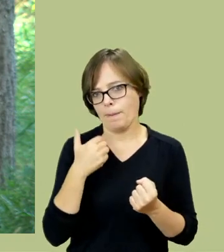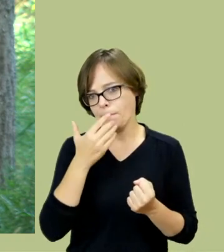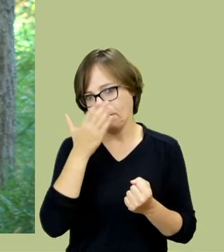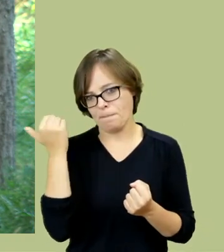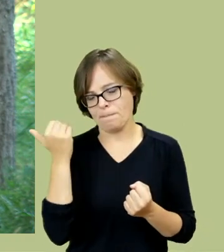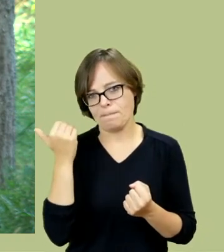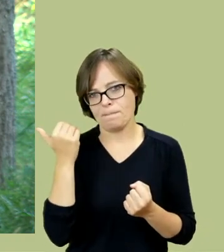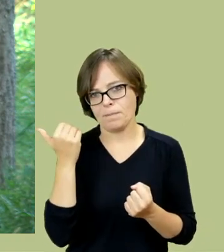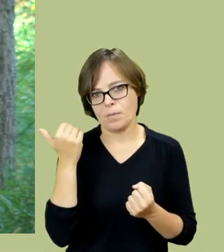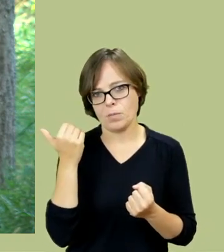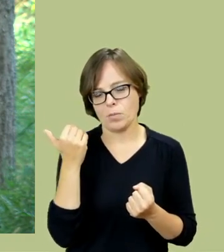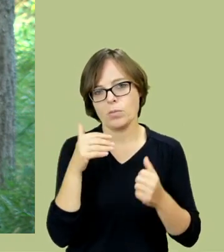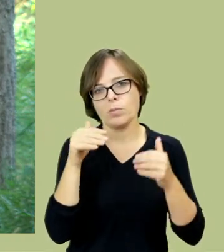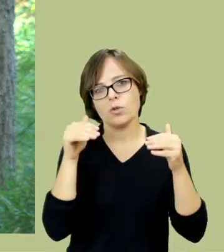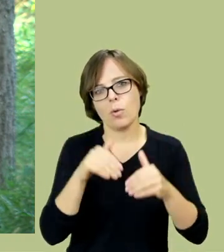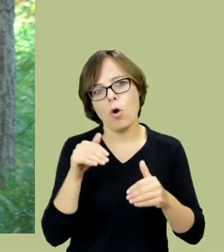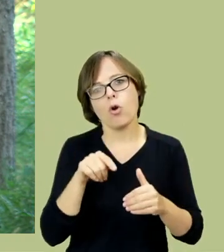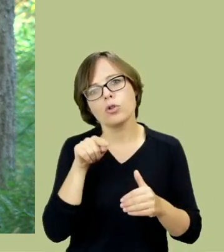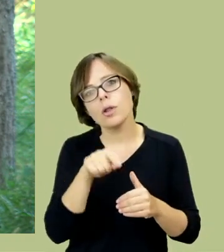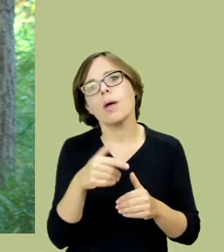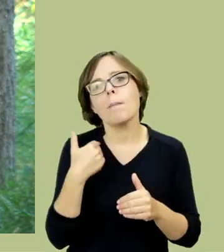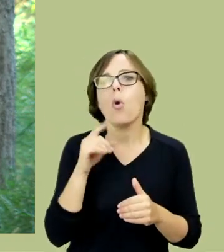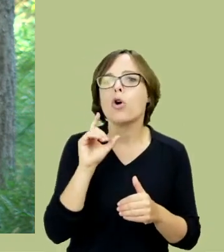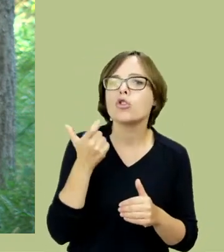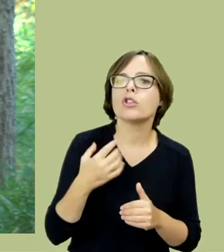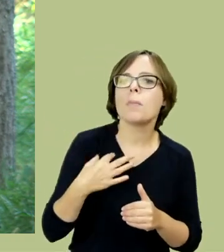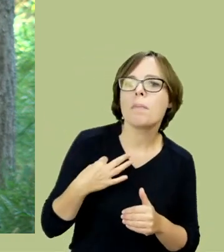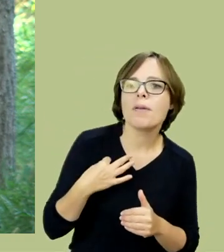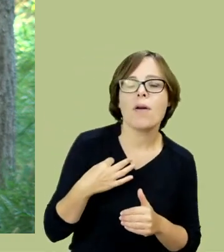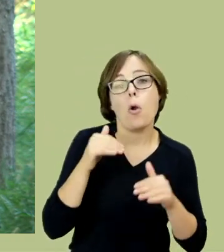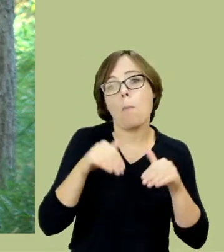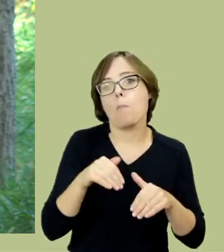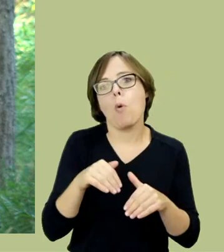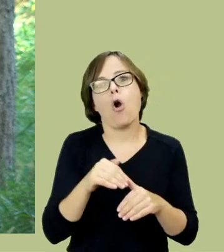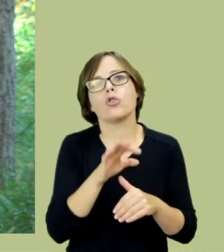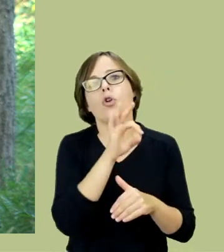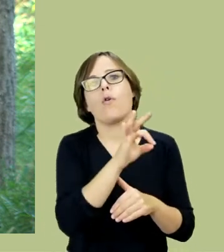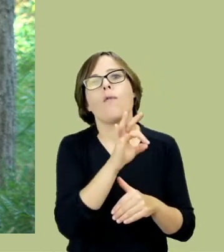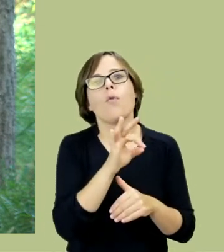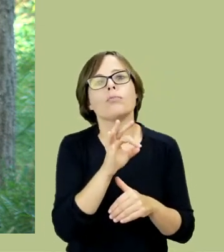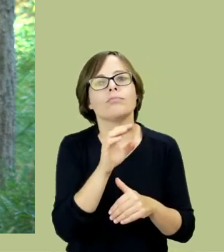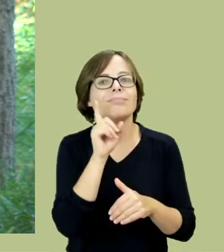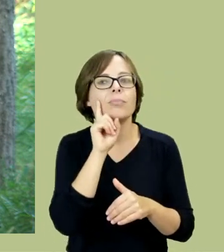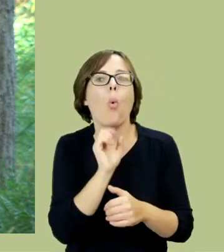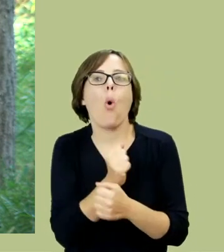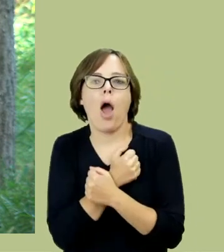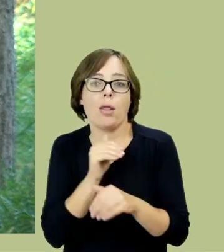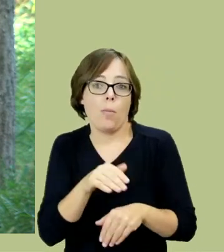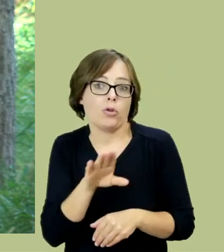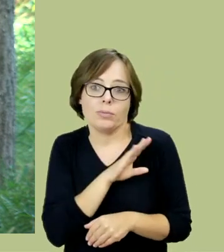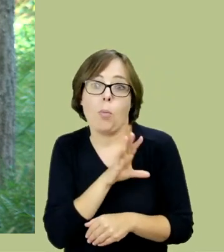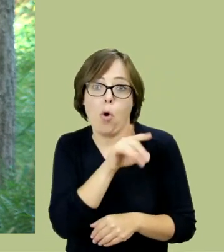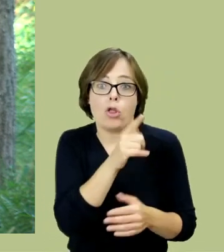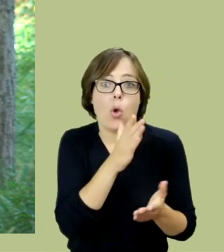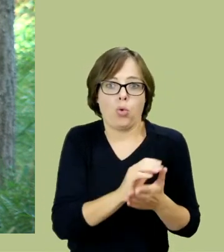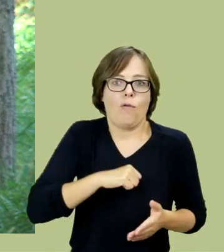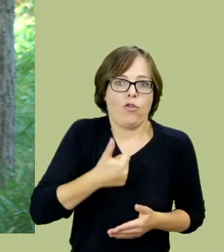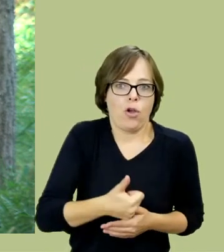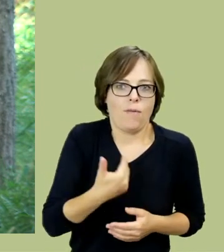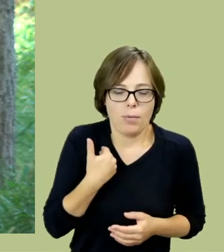czy w powstaniu nie było tam jakiegoś wątka prywatnego i na przykład nie zginął jej ukochany, ona była wtedy już wdową. Ale tak zaangażowała